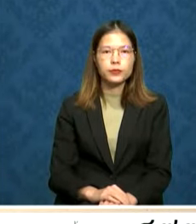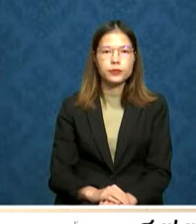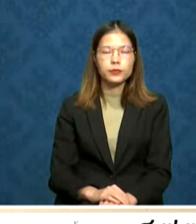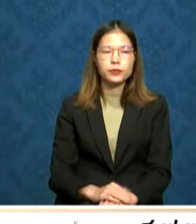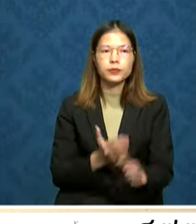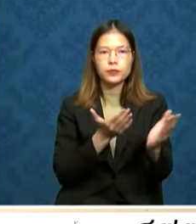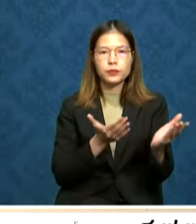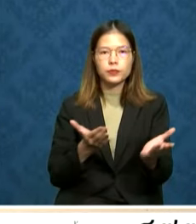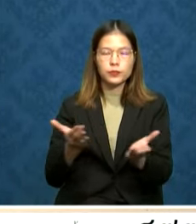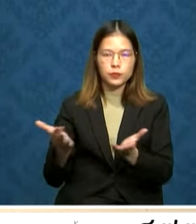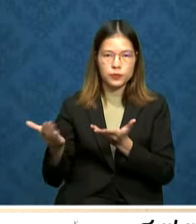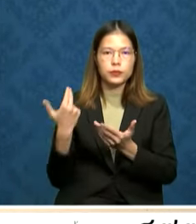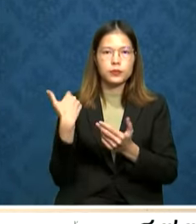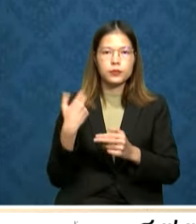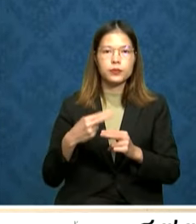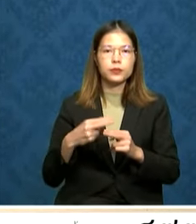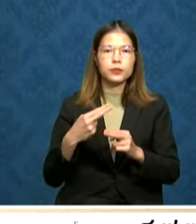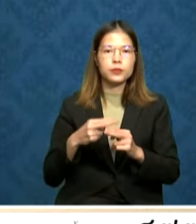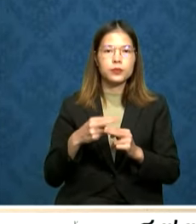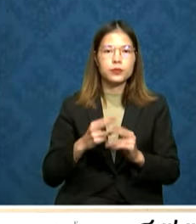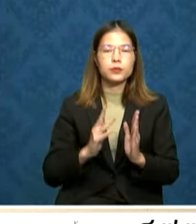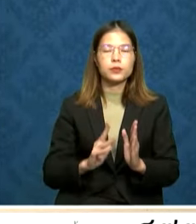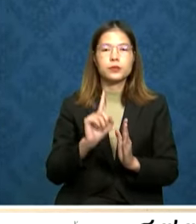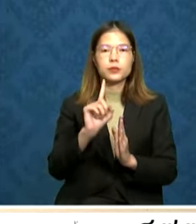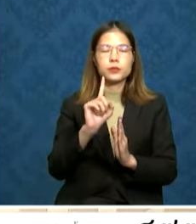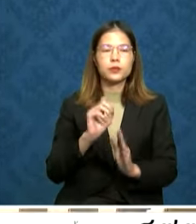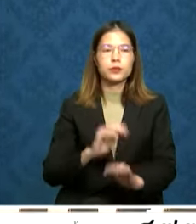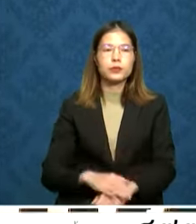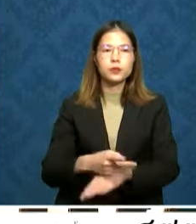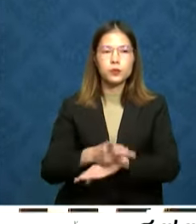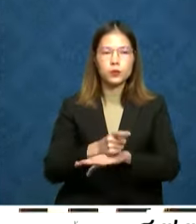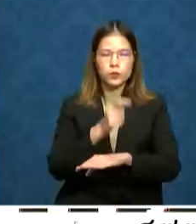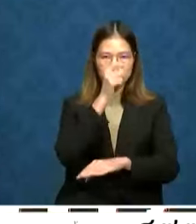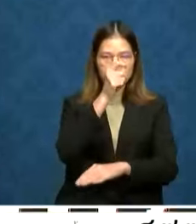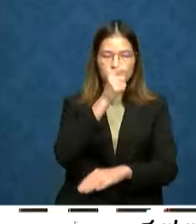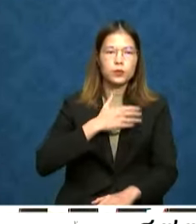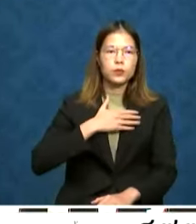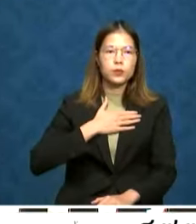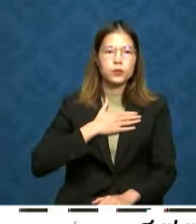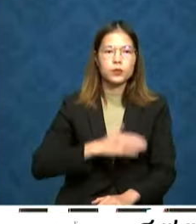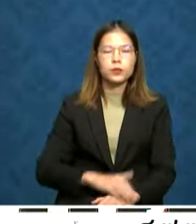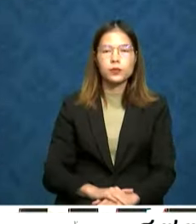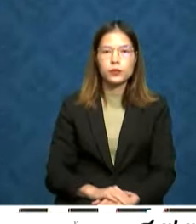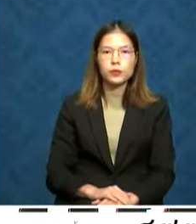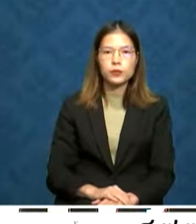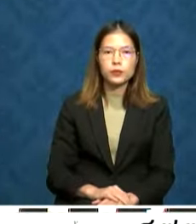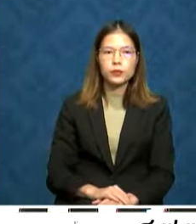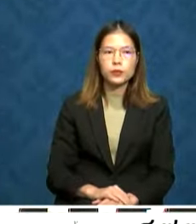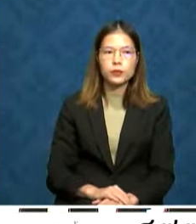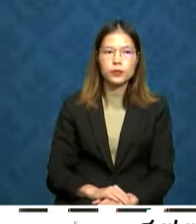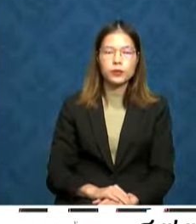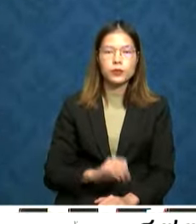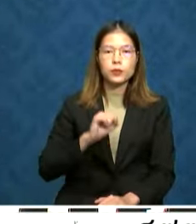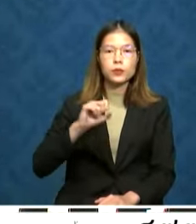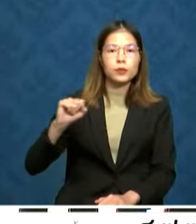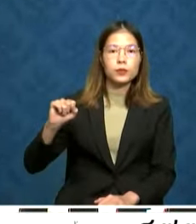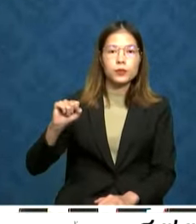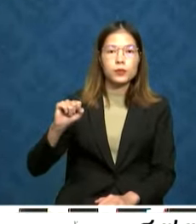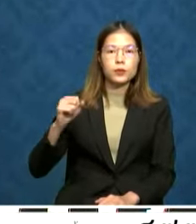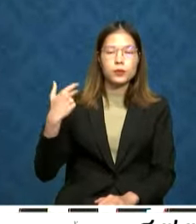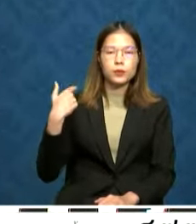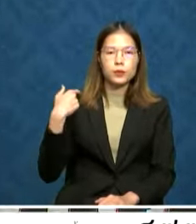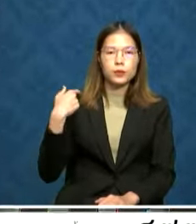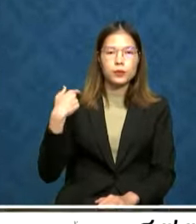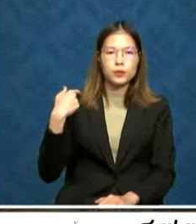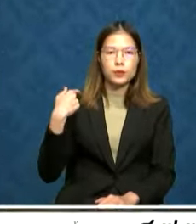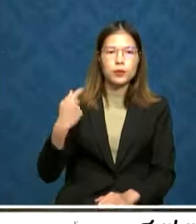านครั่านประธานสภาษที่ขรบกผม ร่มทำคำจรักส์สชิสภาษทธานรัษษทง จากวพัหุง xe